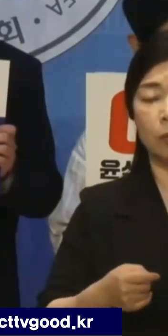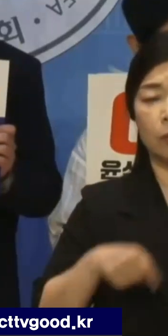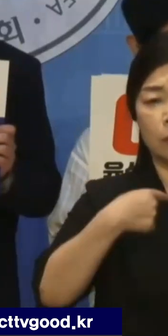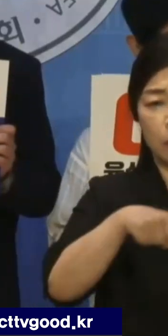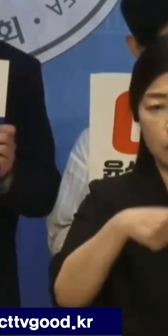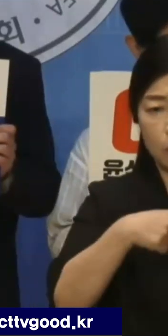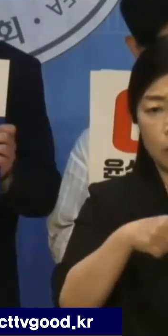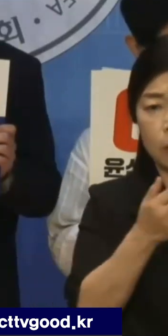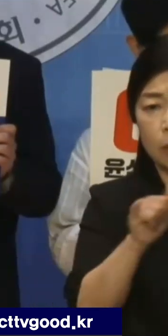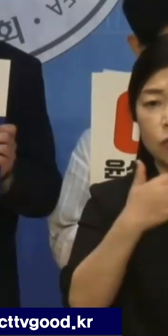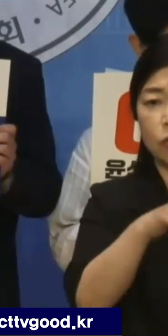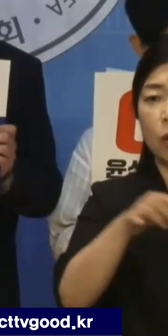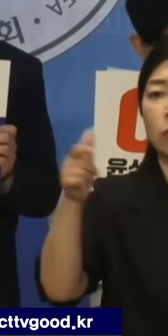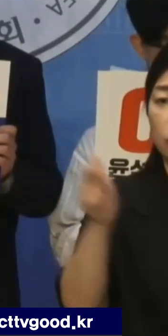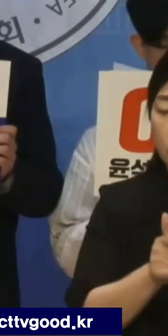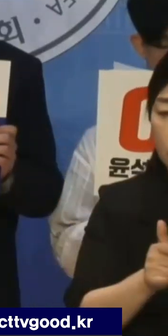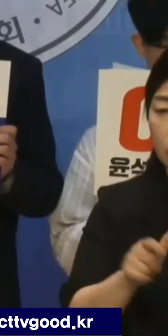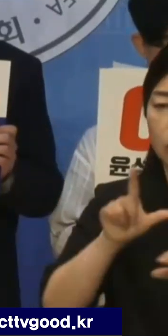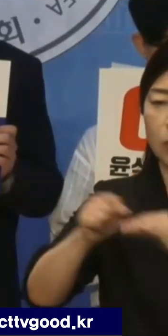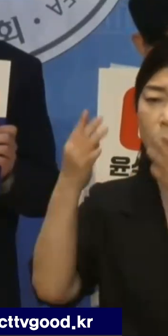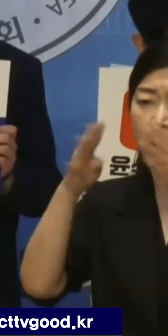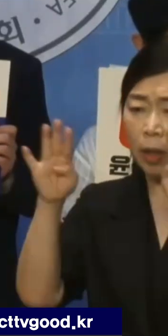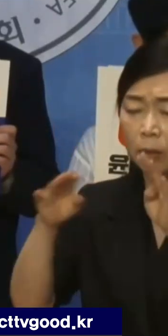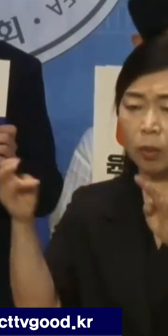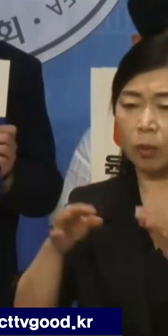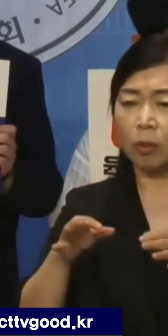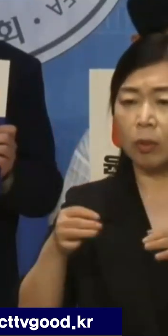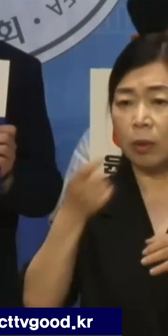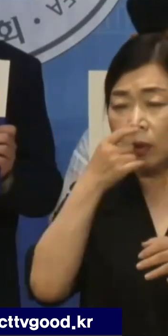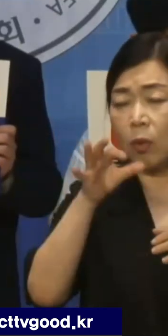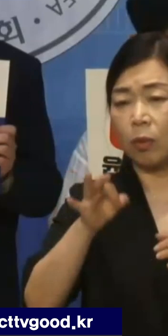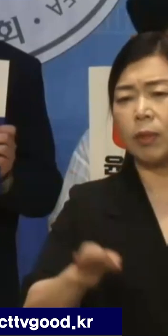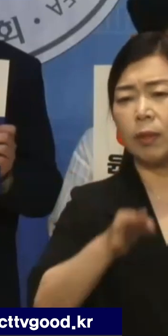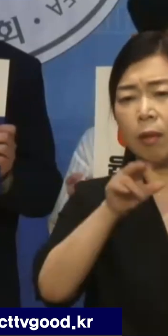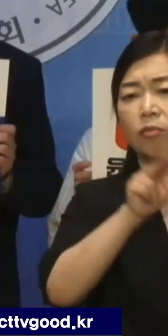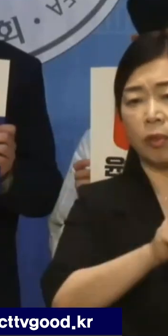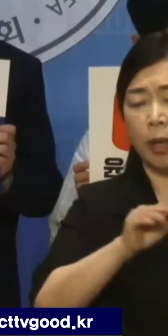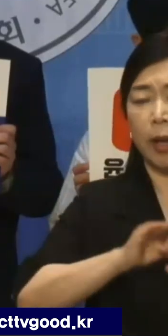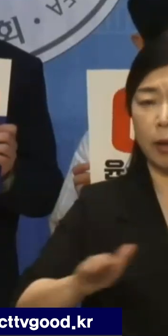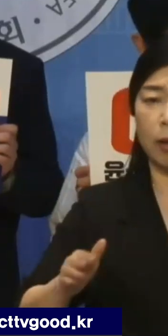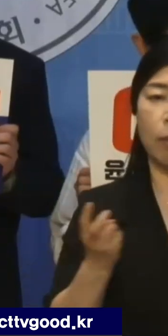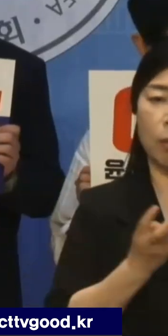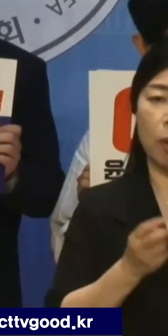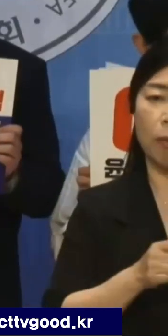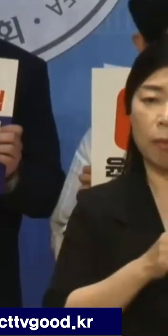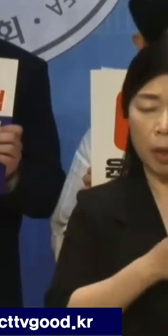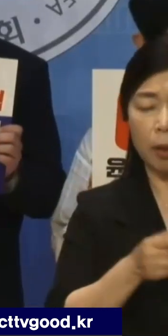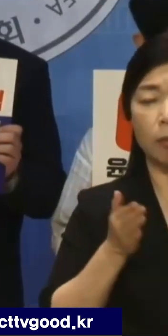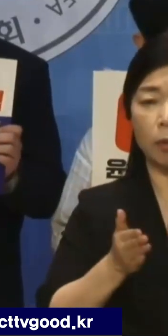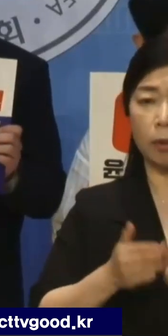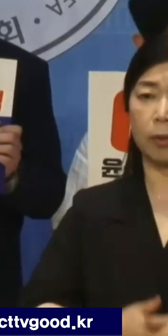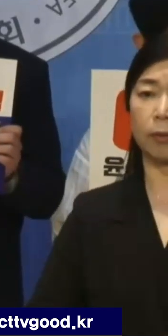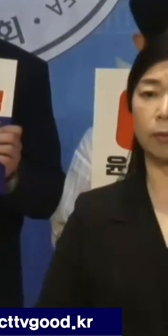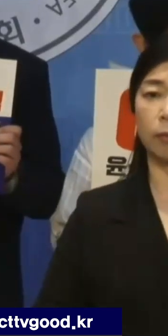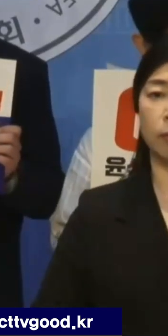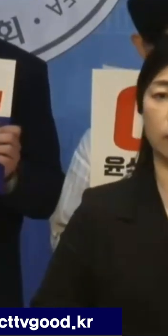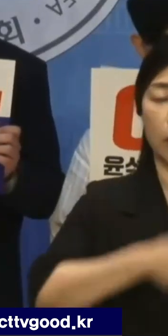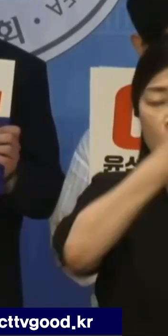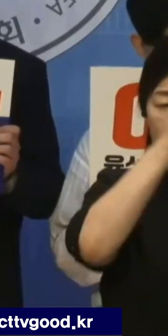닫는 지방대학과 등록금 인상 움직임에 대한 대책부터 내놓으십시오. 부디 우리 청소년과